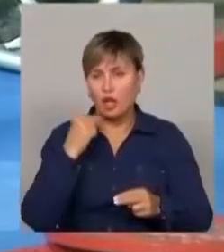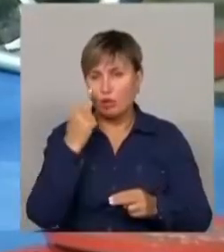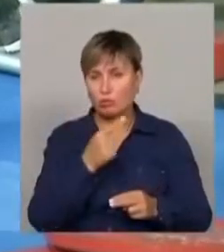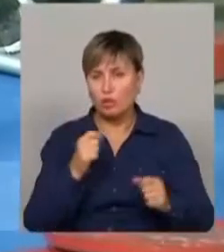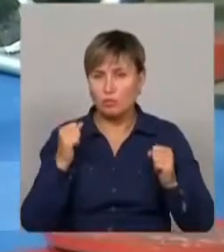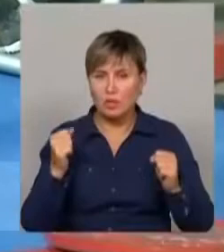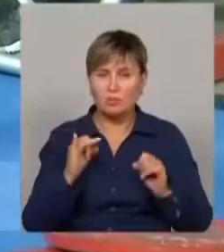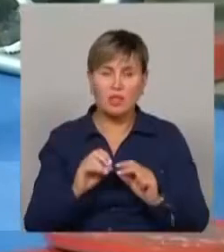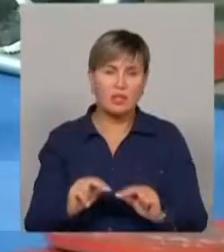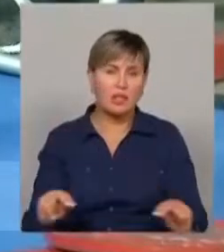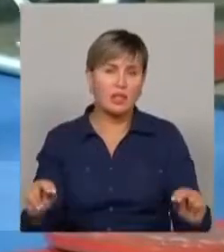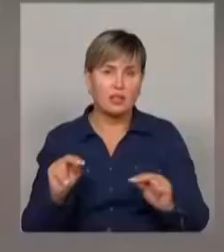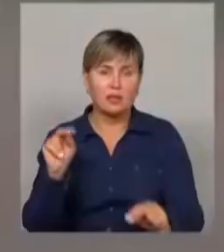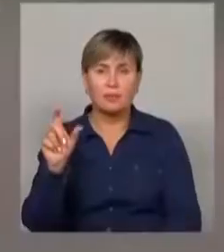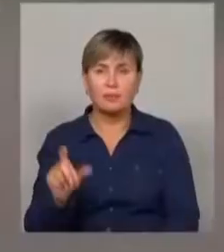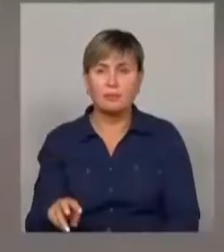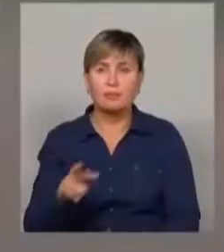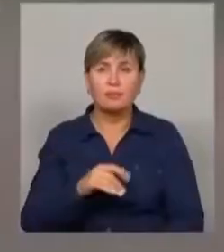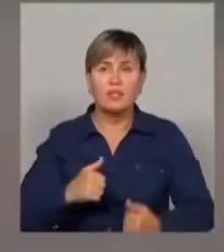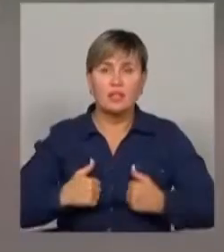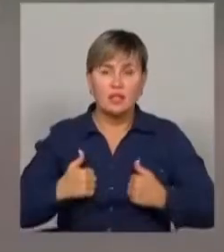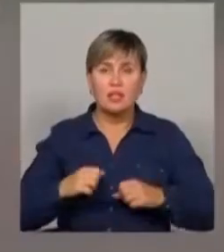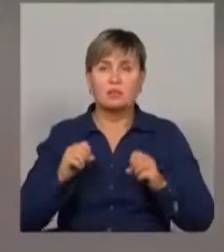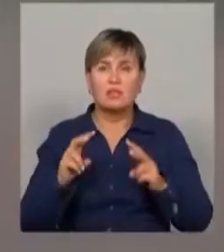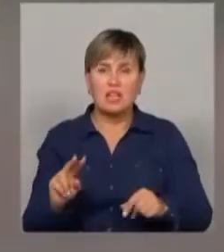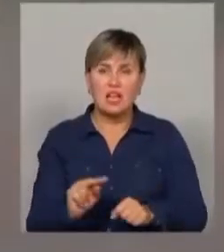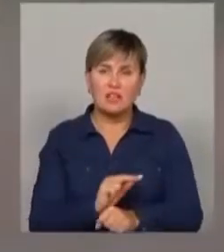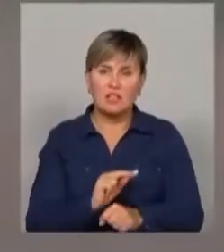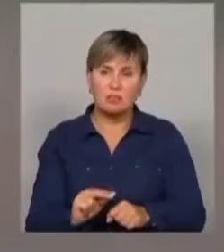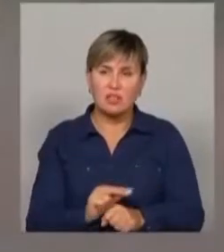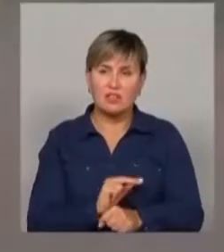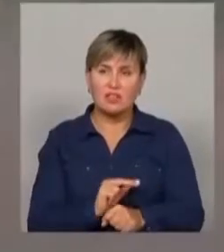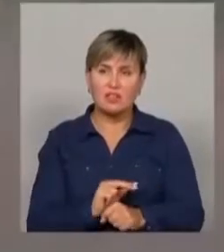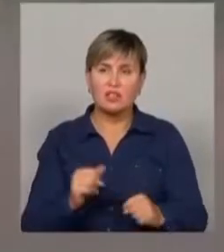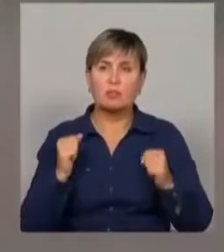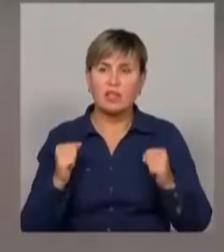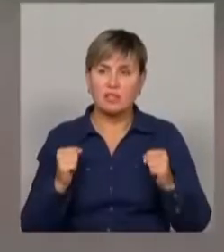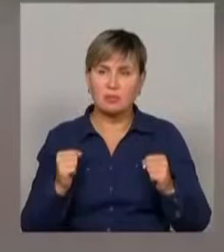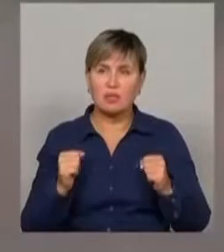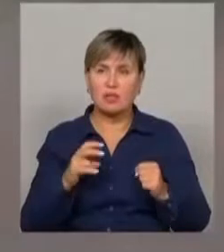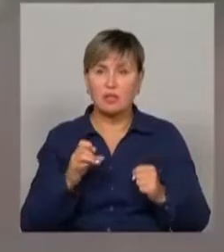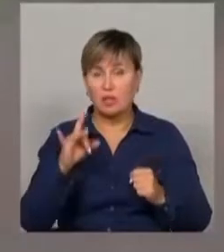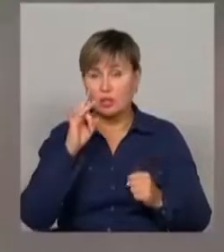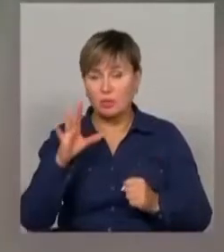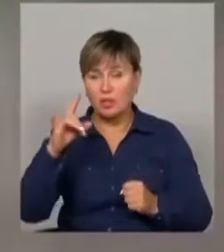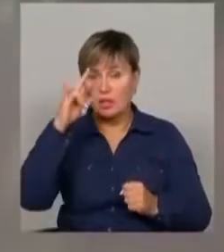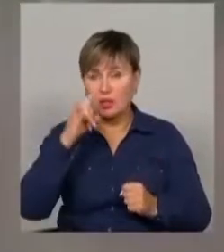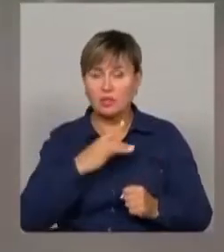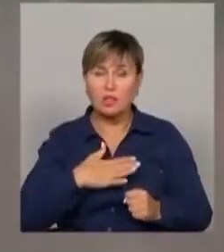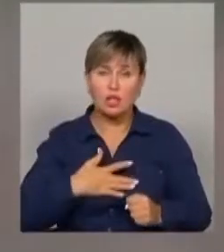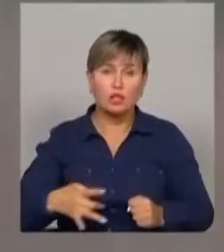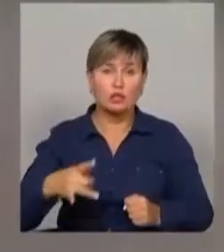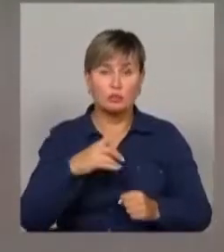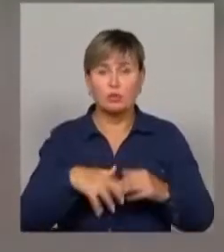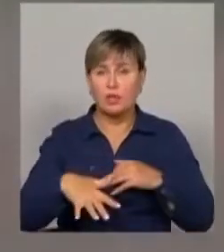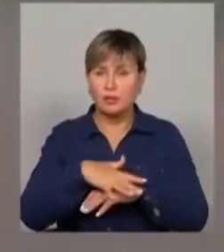спортсмена, и тренера. Мы стараемся специально воспитывать спортсменов на чемпионате Казахстана, нашей республики,